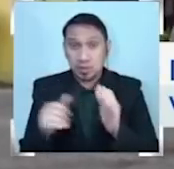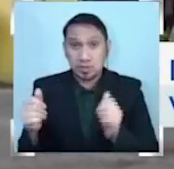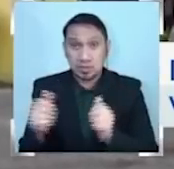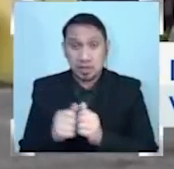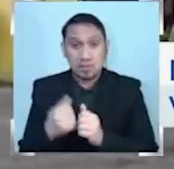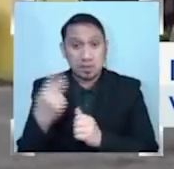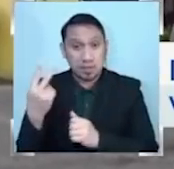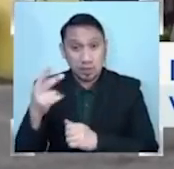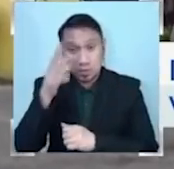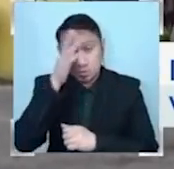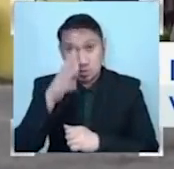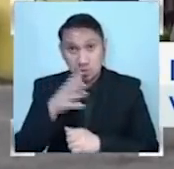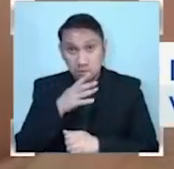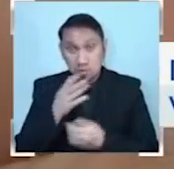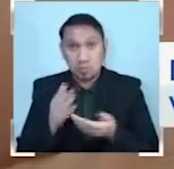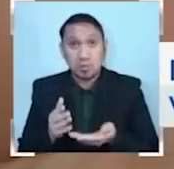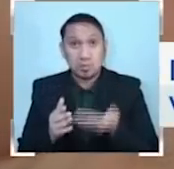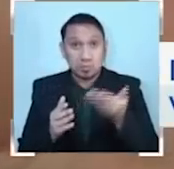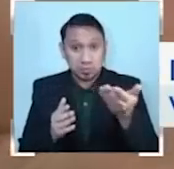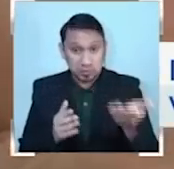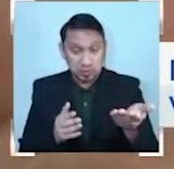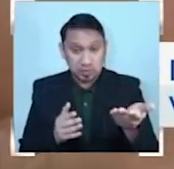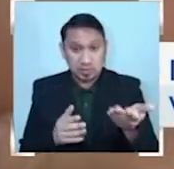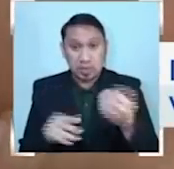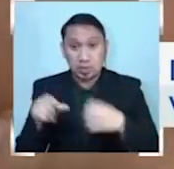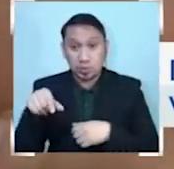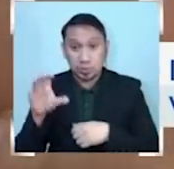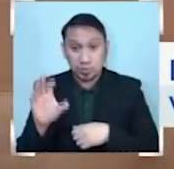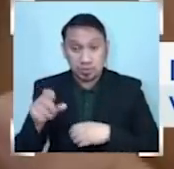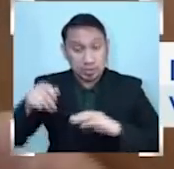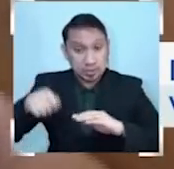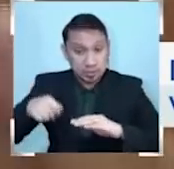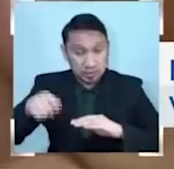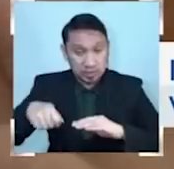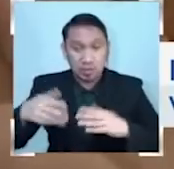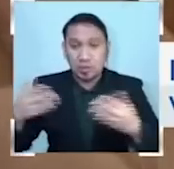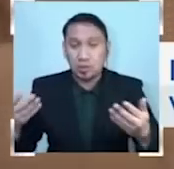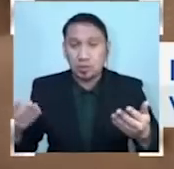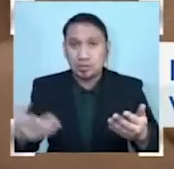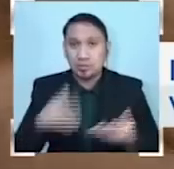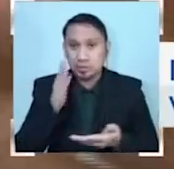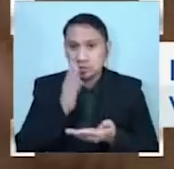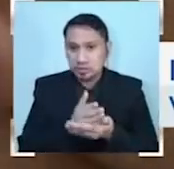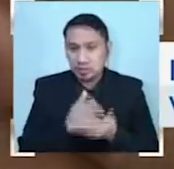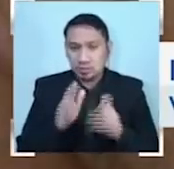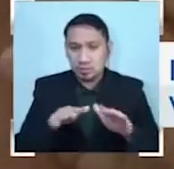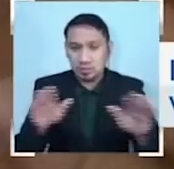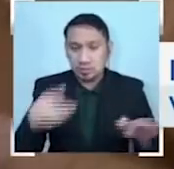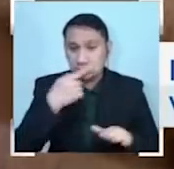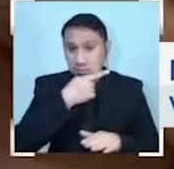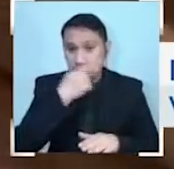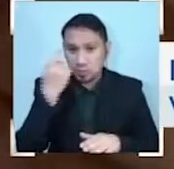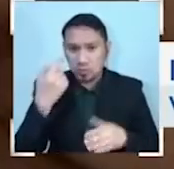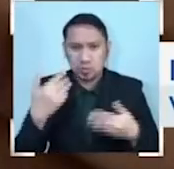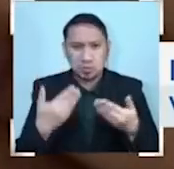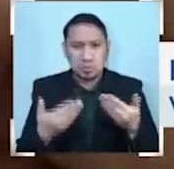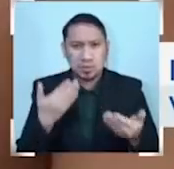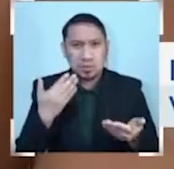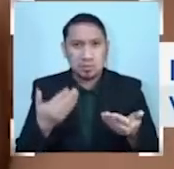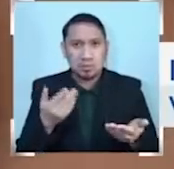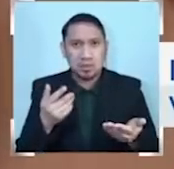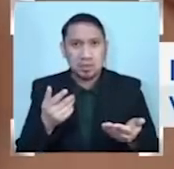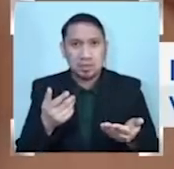sa Kansas City Regional Trial Court na itigil ang bakunahan sa mga bata dahil sa umano'y undue experimentation sa COVID